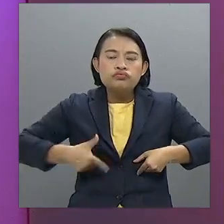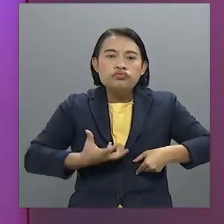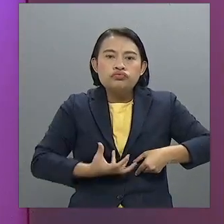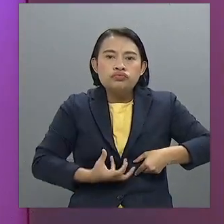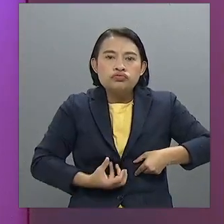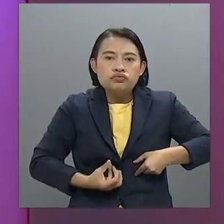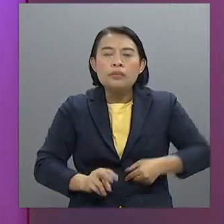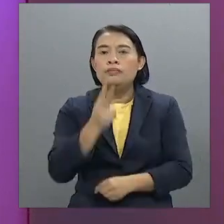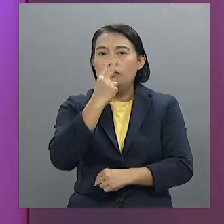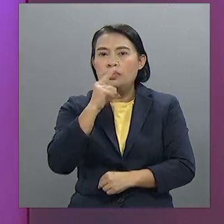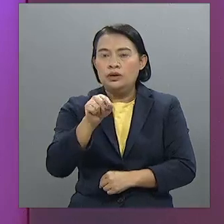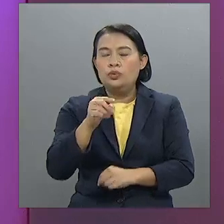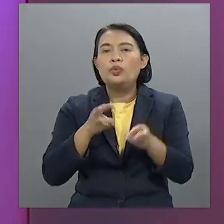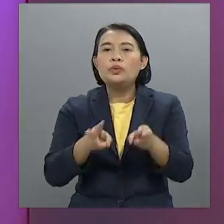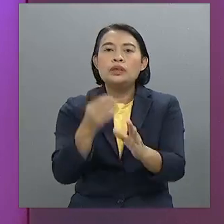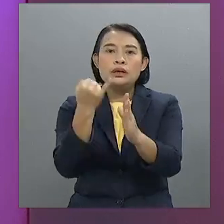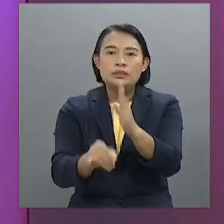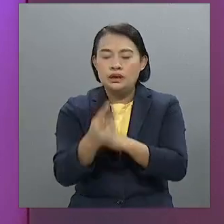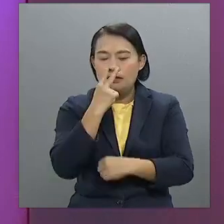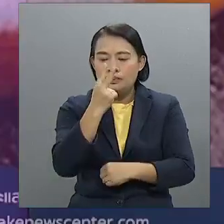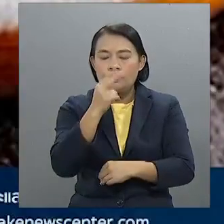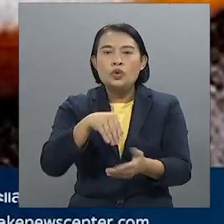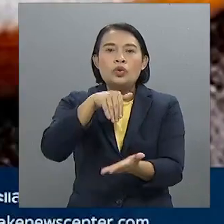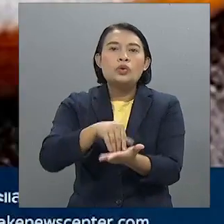ไปผสมกับน้ำดื่มนะครับเพราะมีความเชื่อว่าช่วยลดกรดในกระเพาะอาหารได้แล้วก็ไม่ติดตามเรื่องนี้นะครับอ่ะดิplexi Thailandศูนย์ต่อต้านข่าวปลอมกันครับ